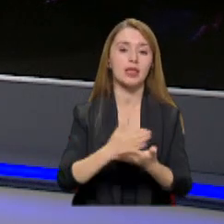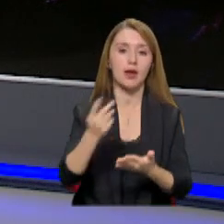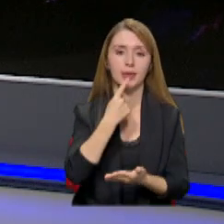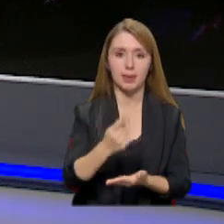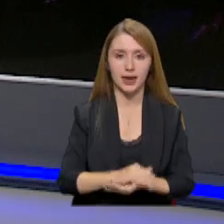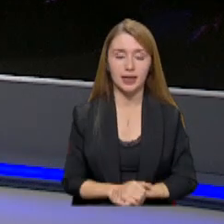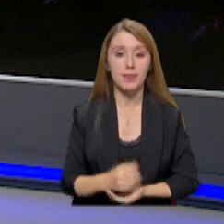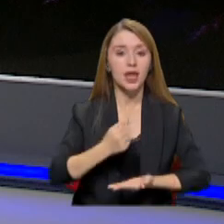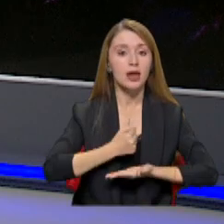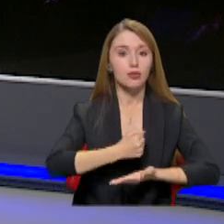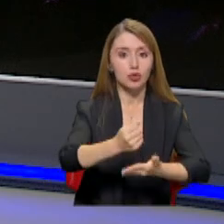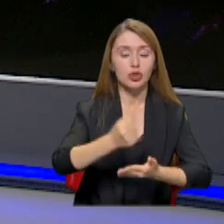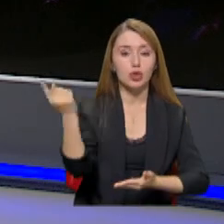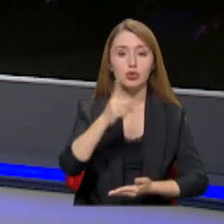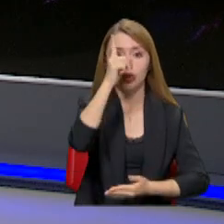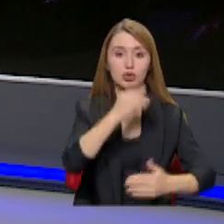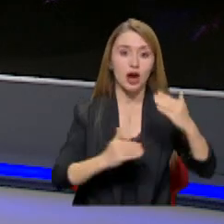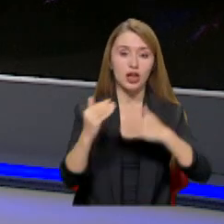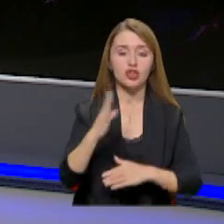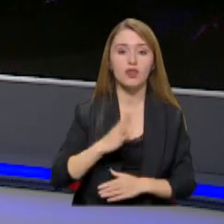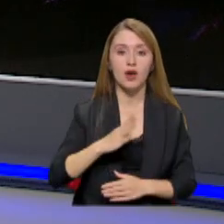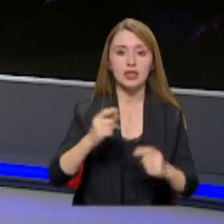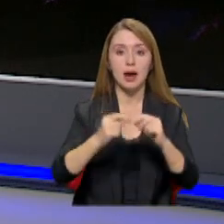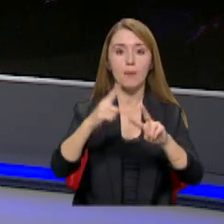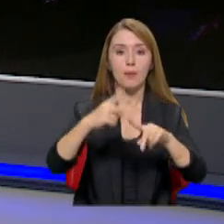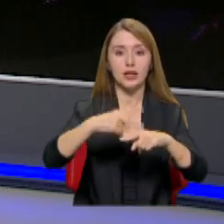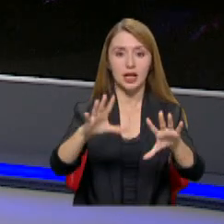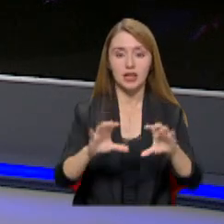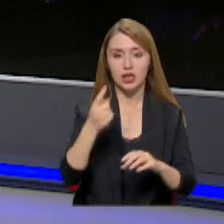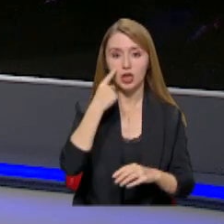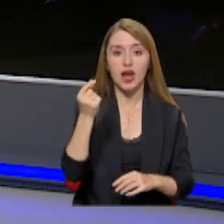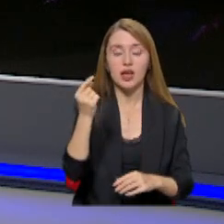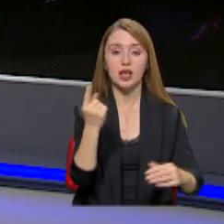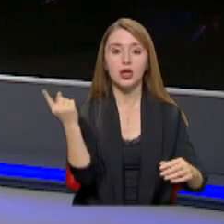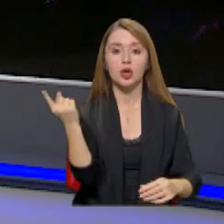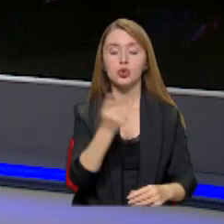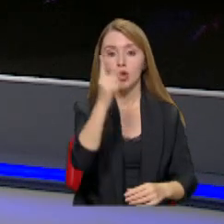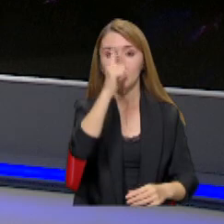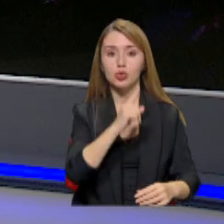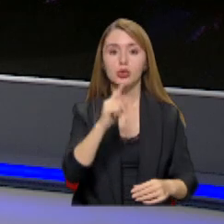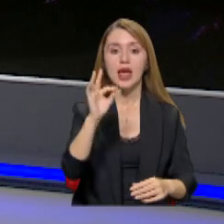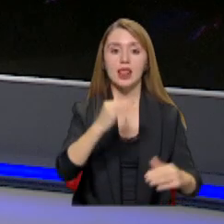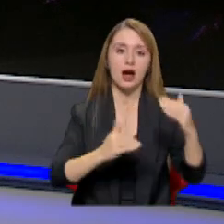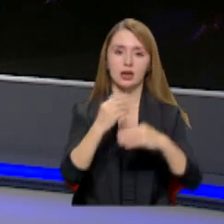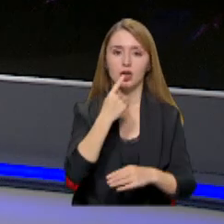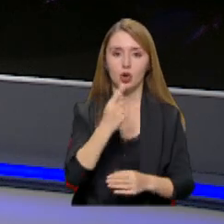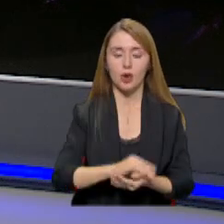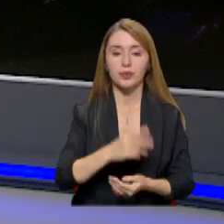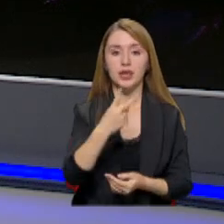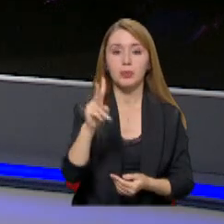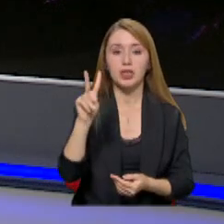gelir bütçe % 10000 artmışsa baz etkisiyle fiyatlar % 150 artar görüşünde